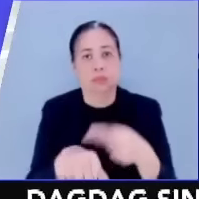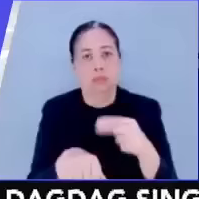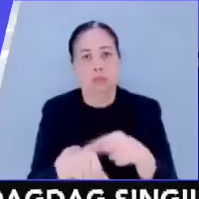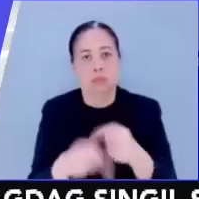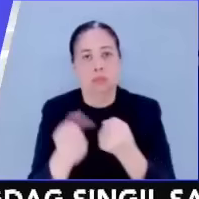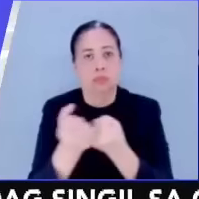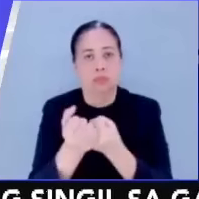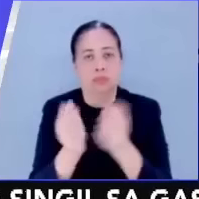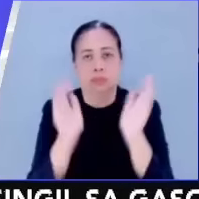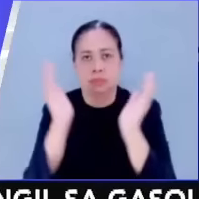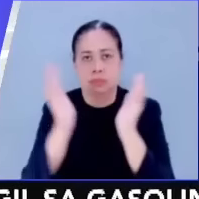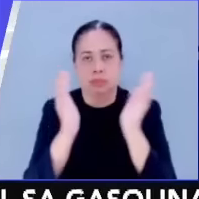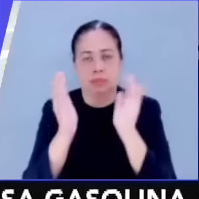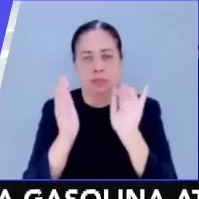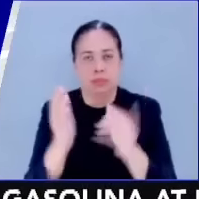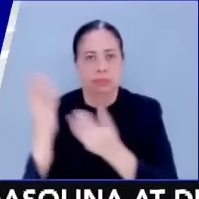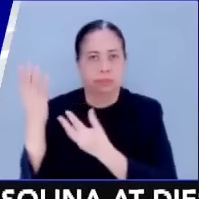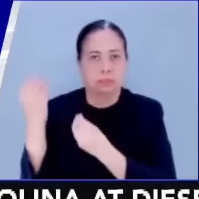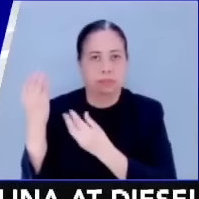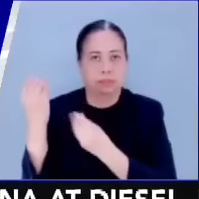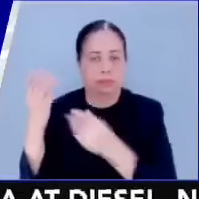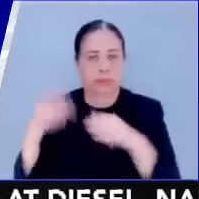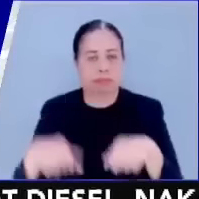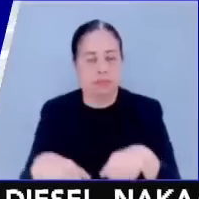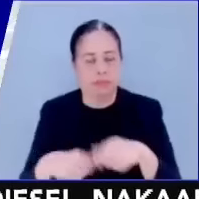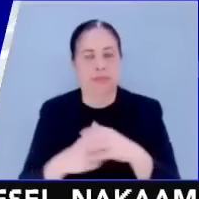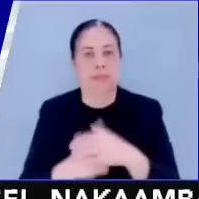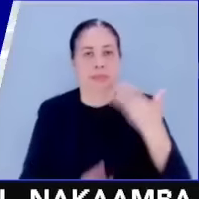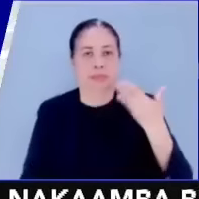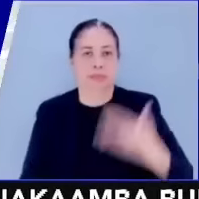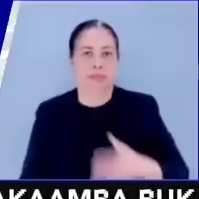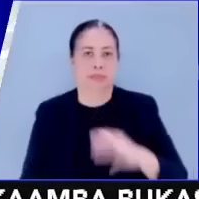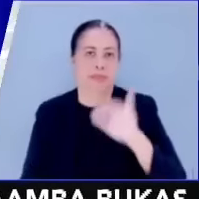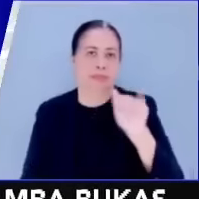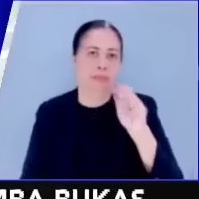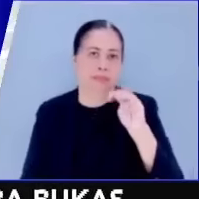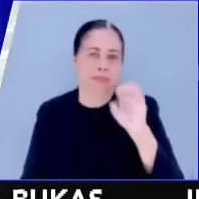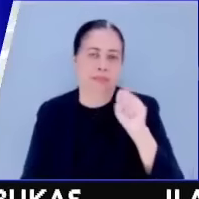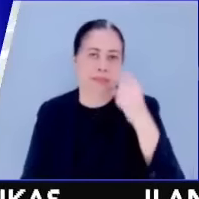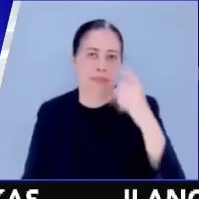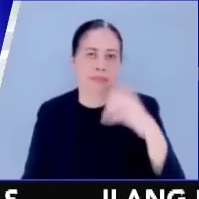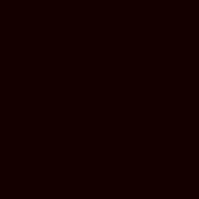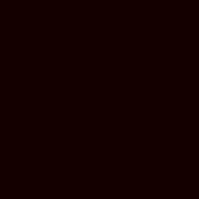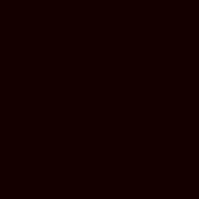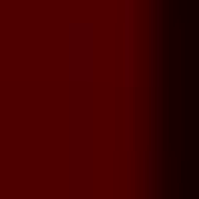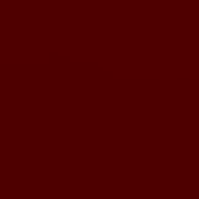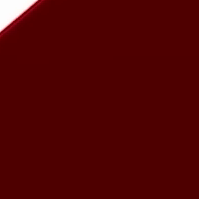muna ang unang balita mula rito sa camp krame Ako po si James Agustin para sa gem integrated